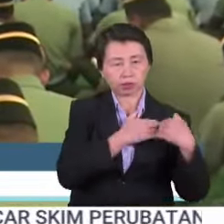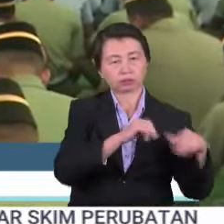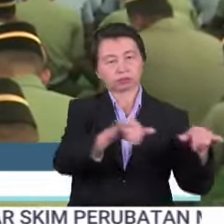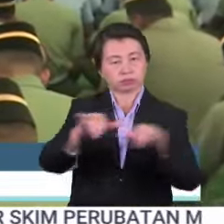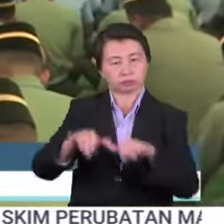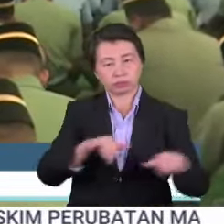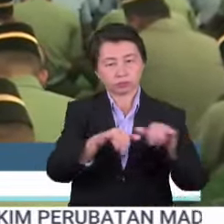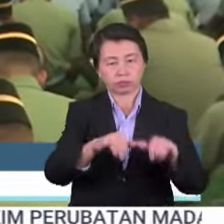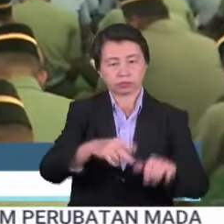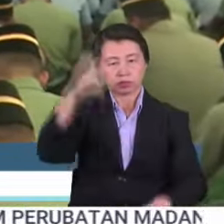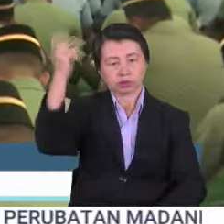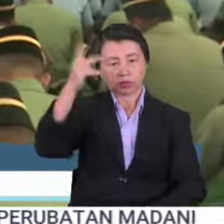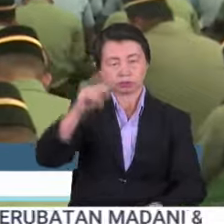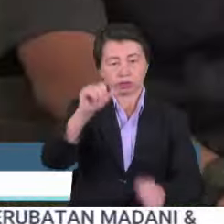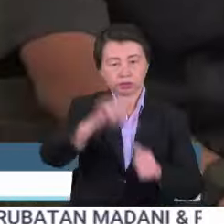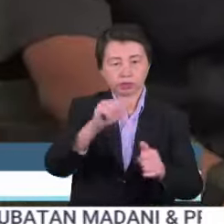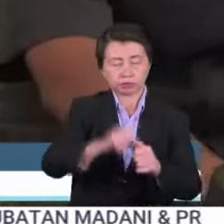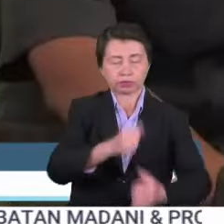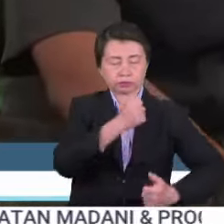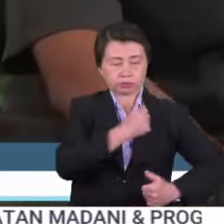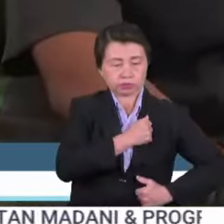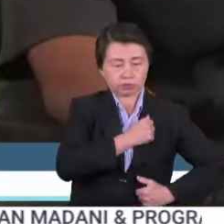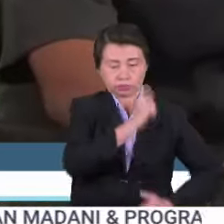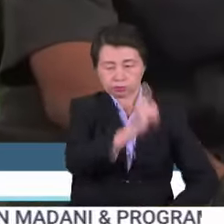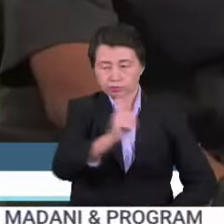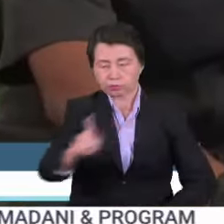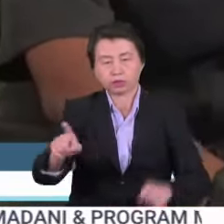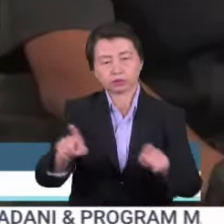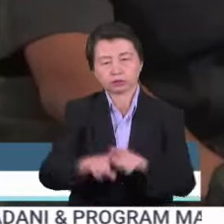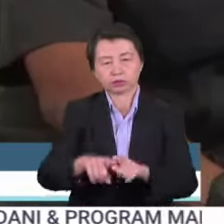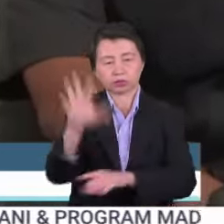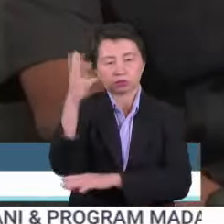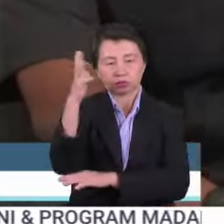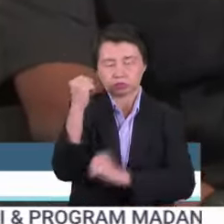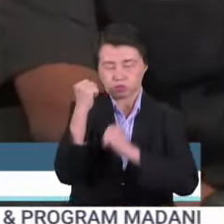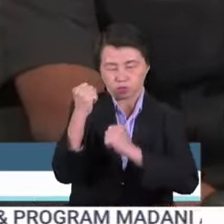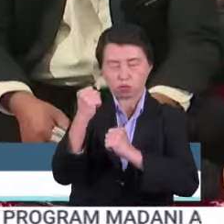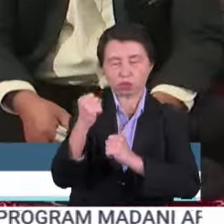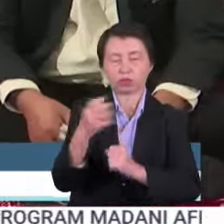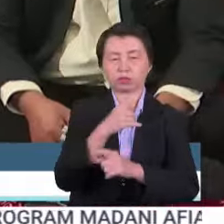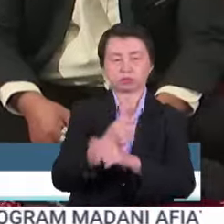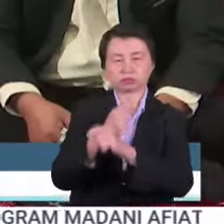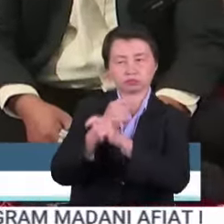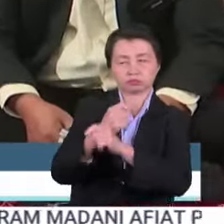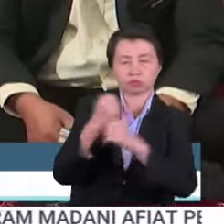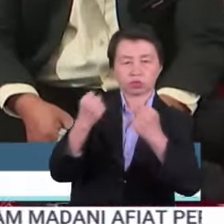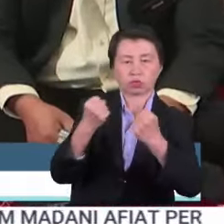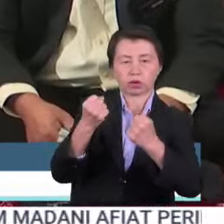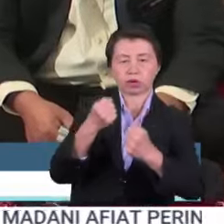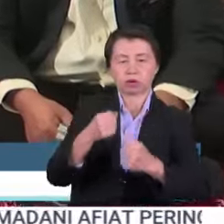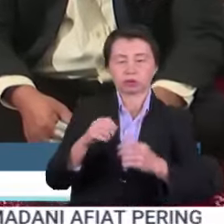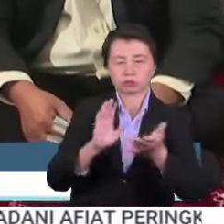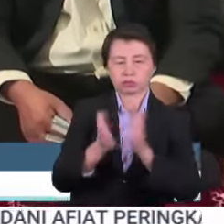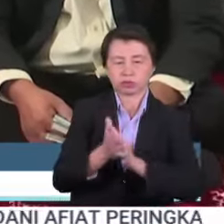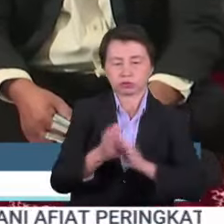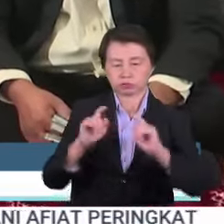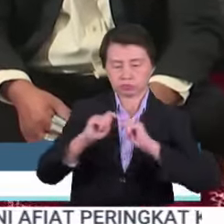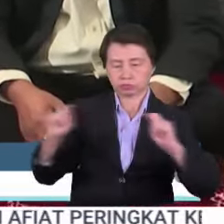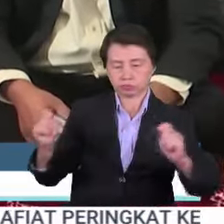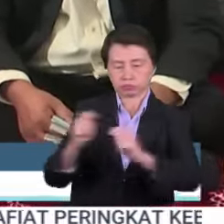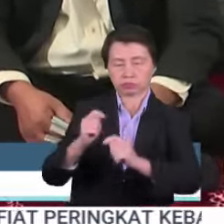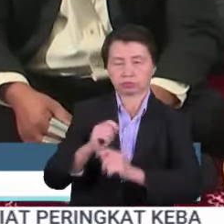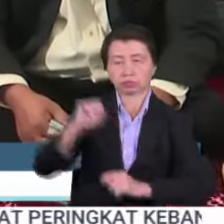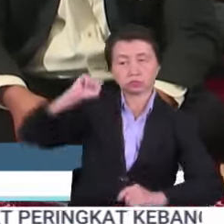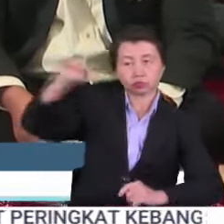intipati khutbah, setiap warga tentera diibaratkan sebagai pohon tualang yang ampuh, kukuh dan kuat dalam menjadi angkatan yang menjaga